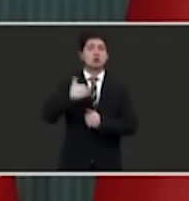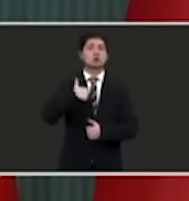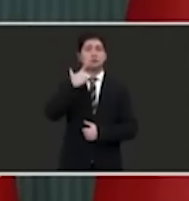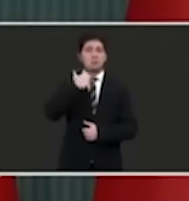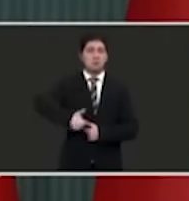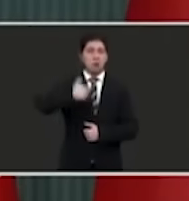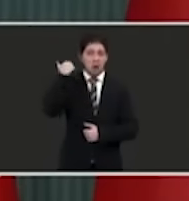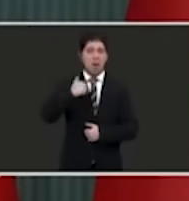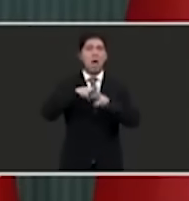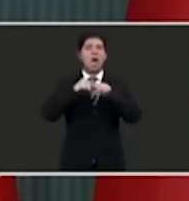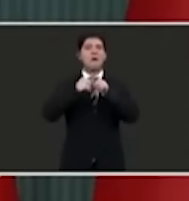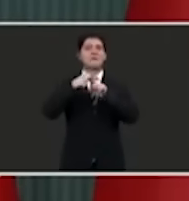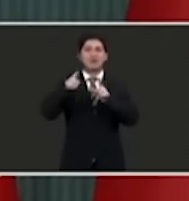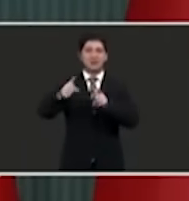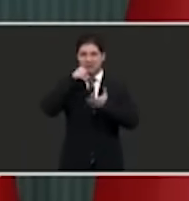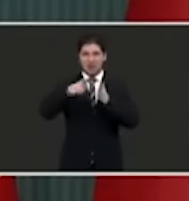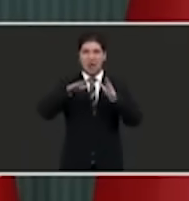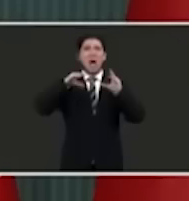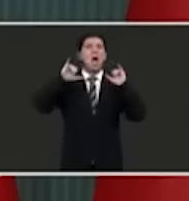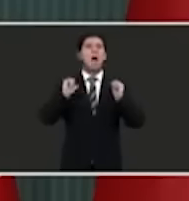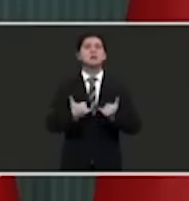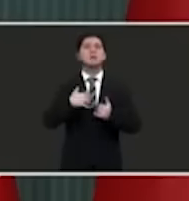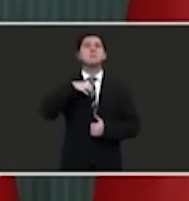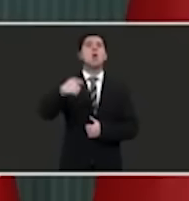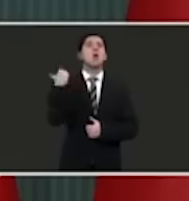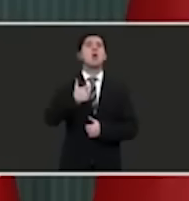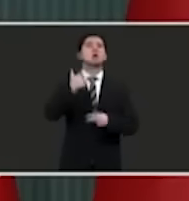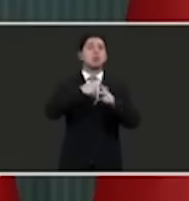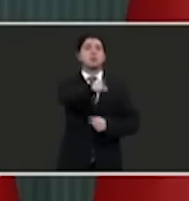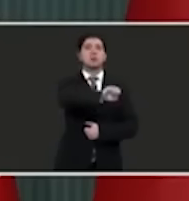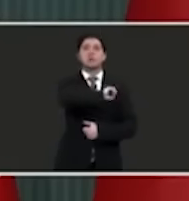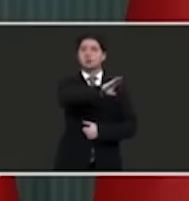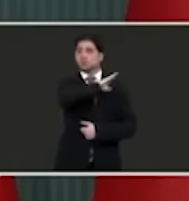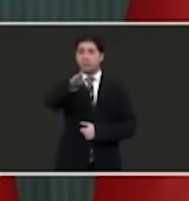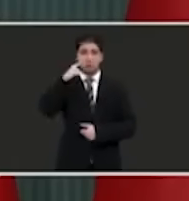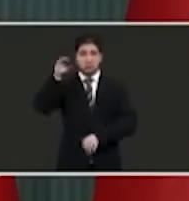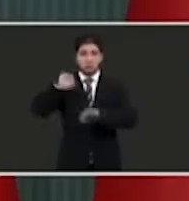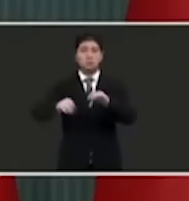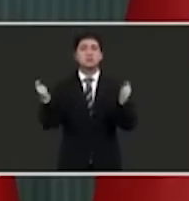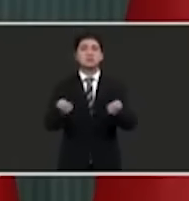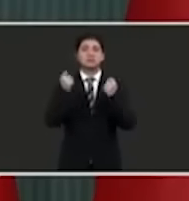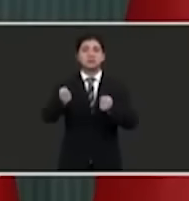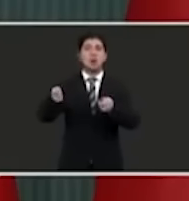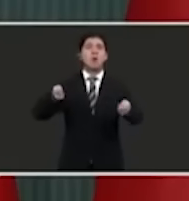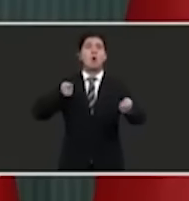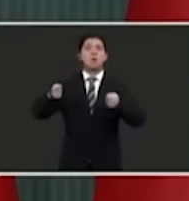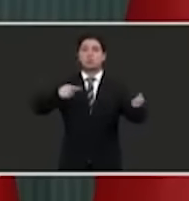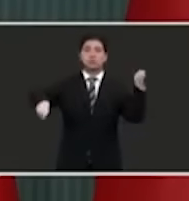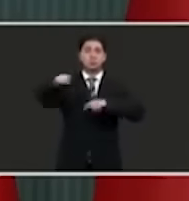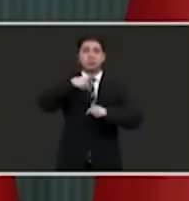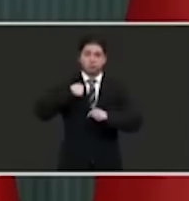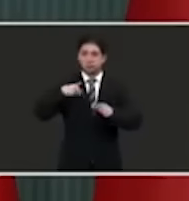Bakanımızı afetten en çok etkilenen bölgeye süratle göndererek çalışmaların koordinasyonunu temin